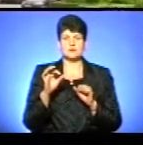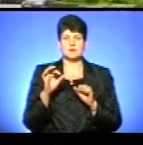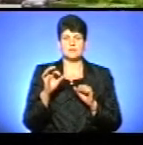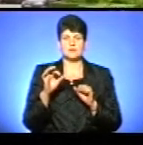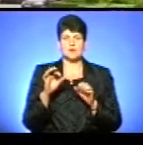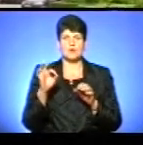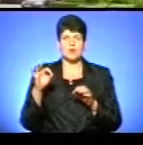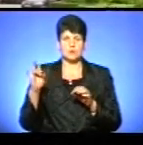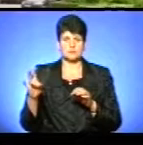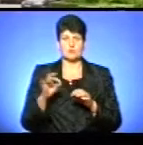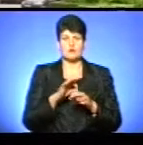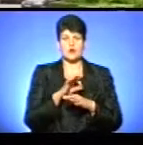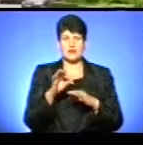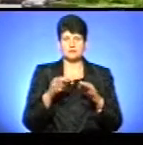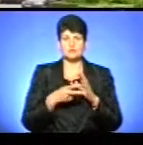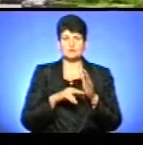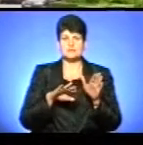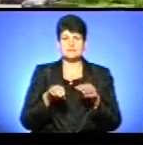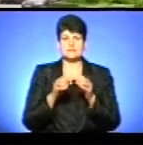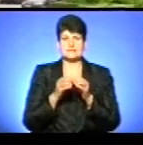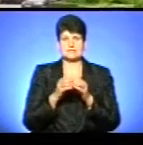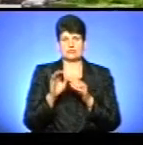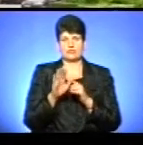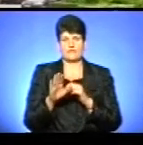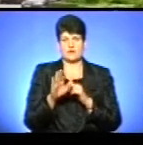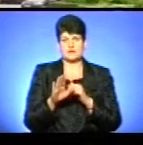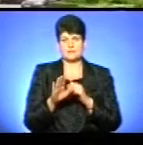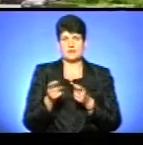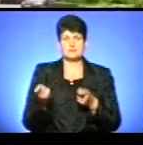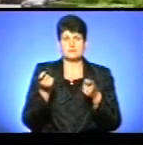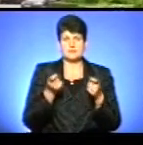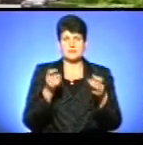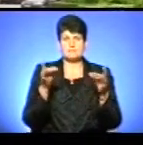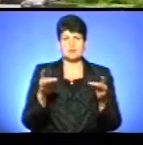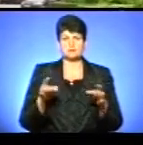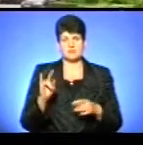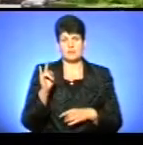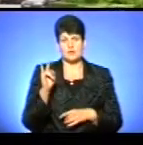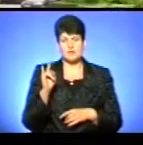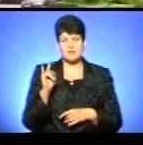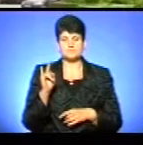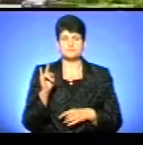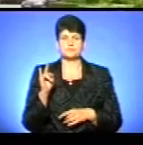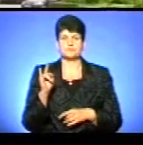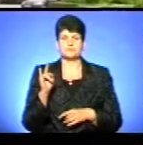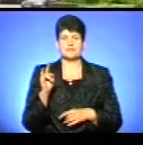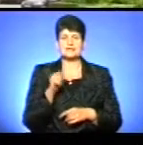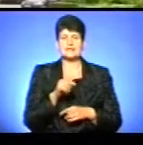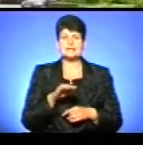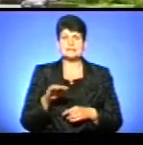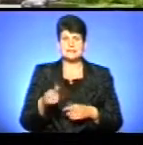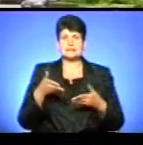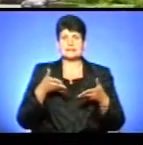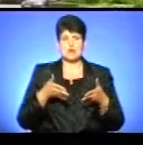проектами, планується після 10 вересня таких надходження пакунків малюка. Разом з тим, ті діти, які